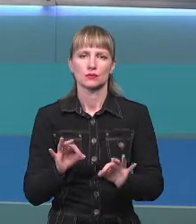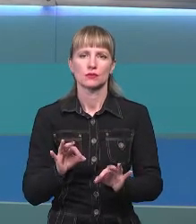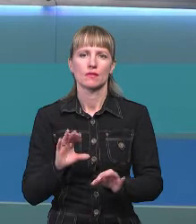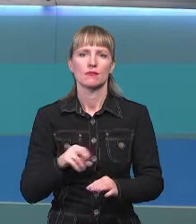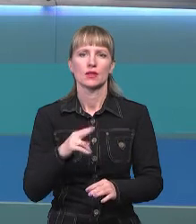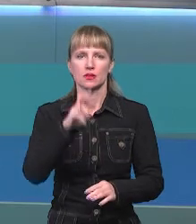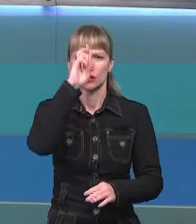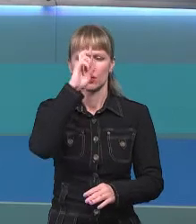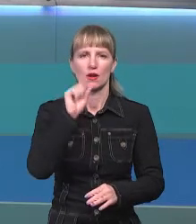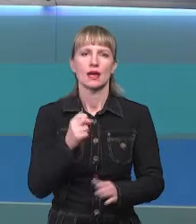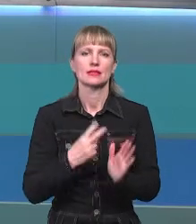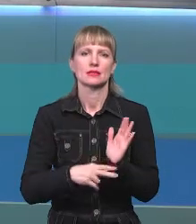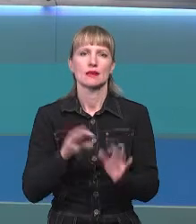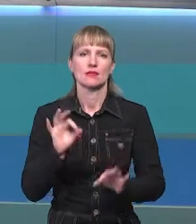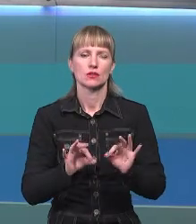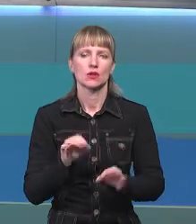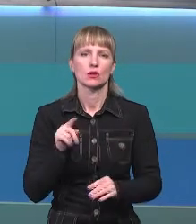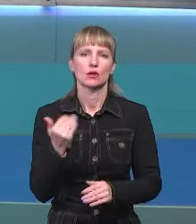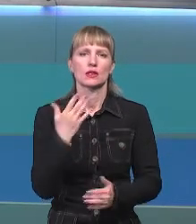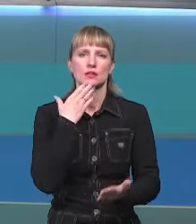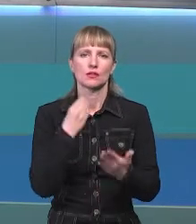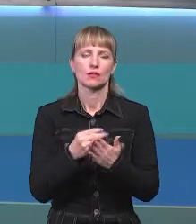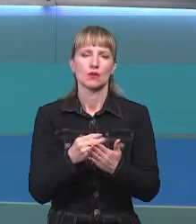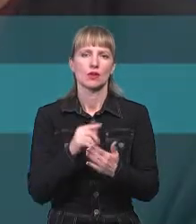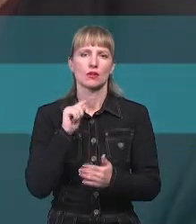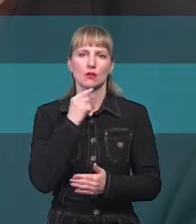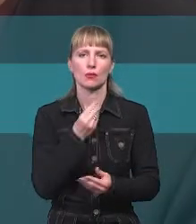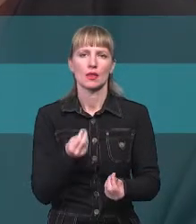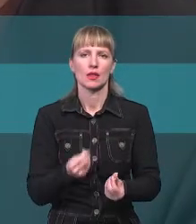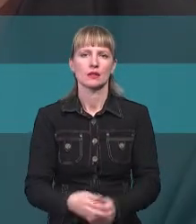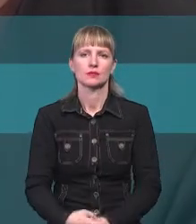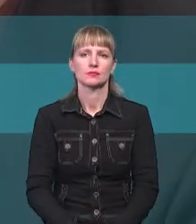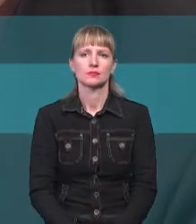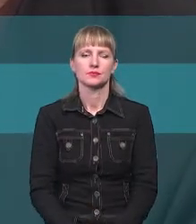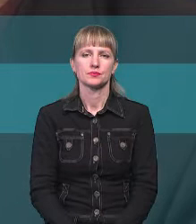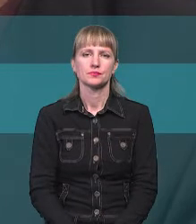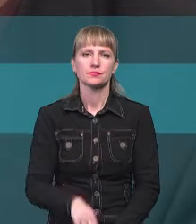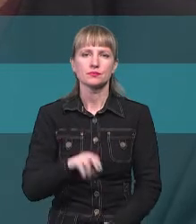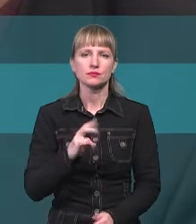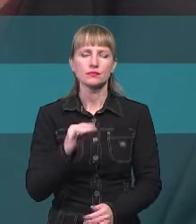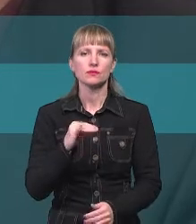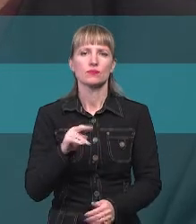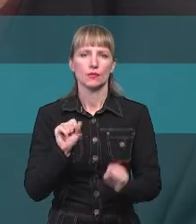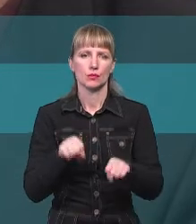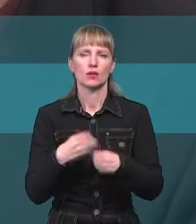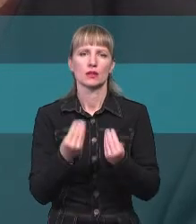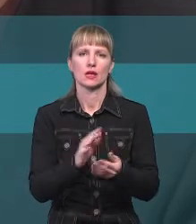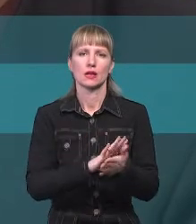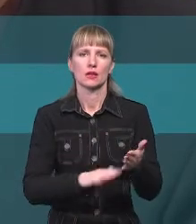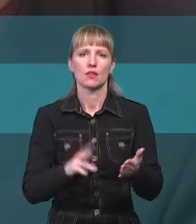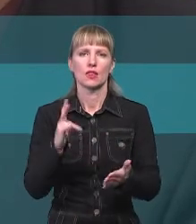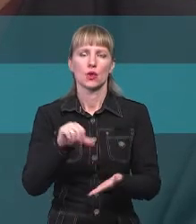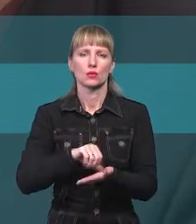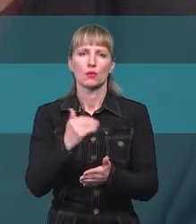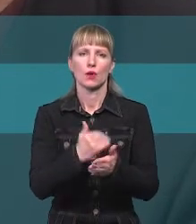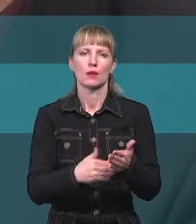від держави, а 70% – то їхні власні заощадження. Пані Юрія, а чи можна подати анкету на участь в